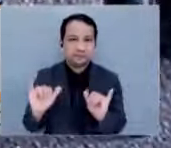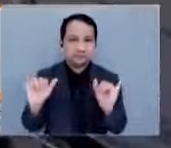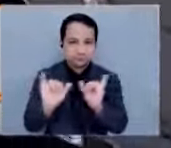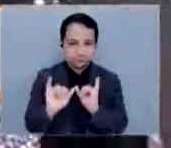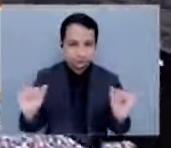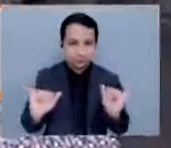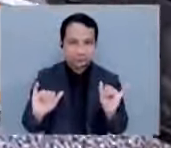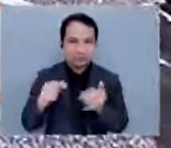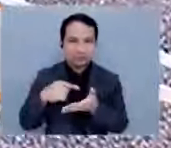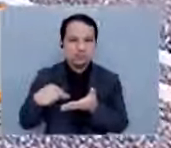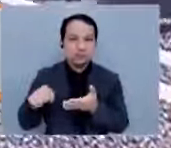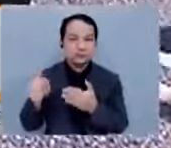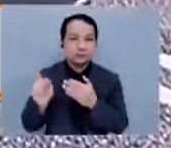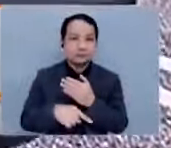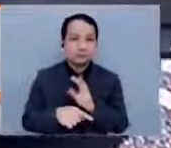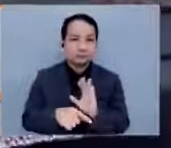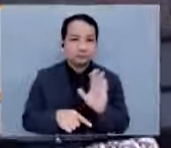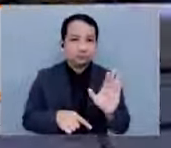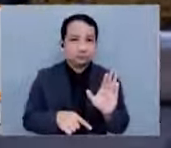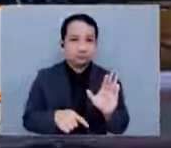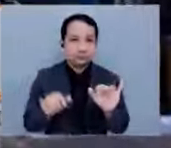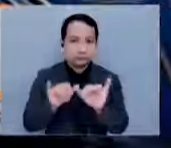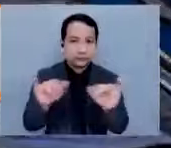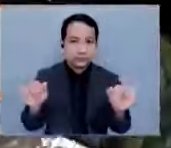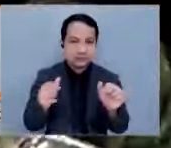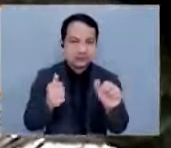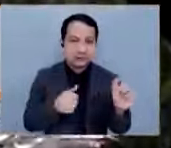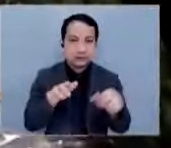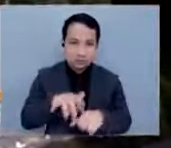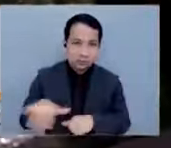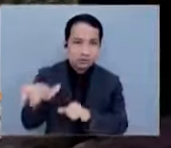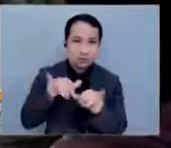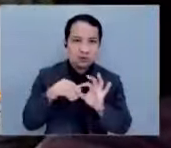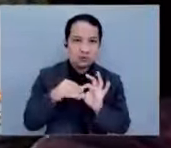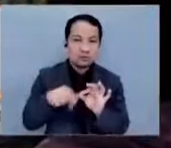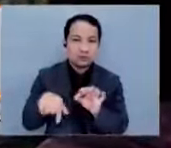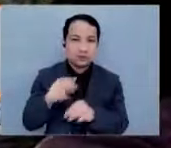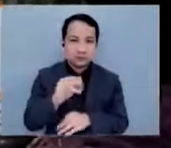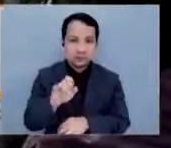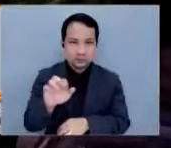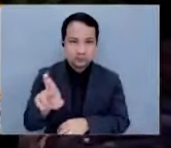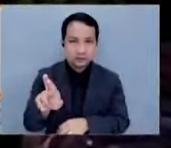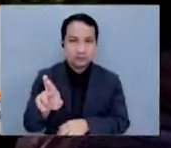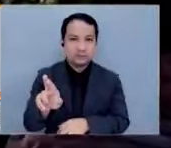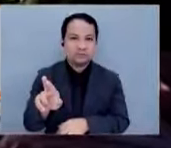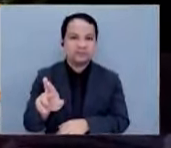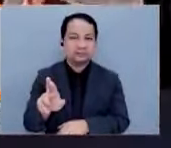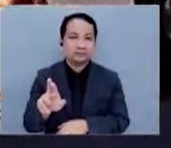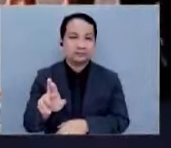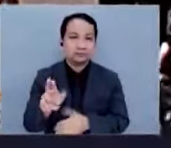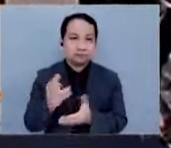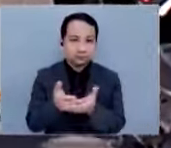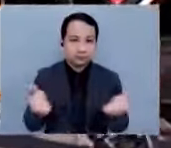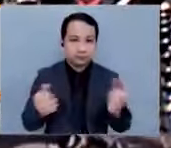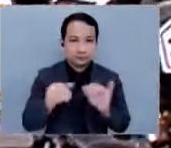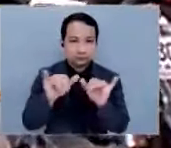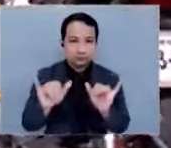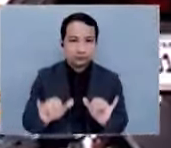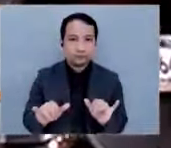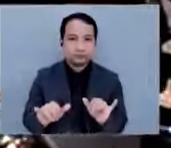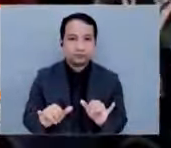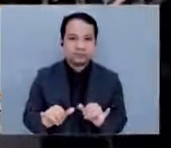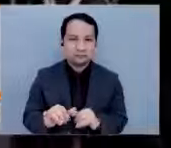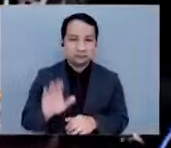ang ipapatupad sa common traffic violation sa lahat ng lungsod sa NCR. Oras na mailatag ang sistema, enforcers pa